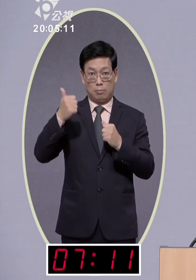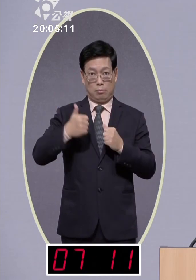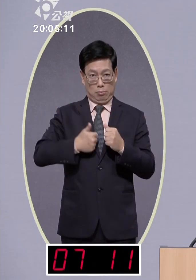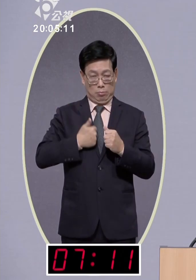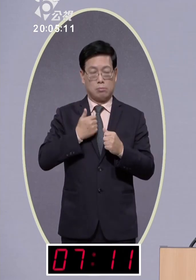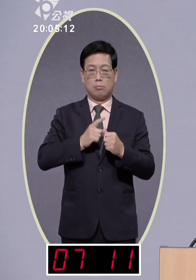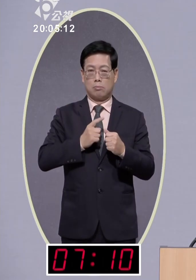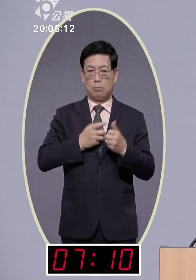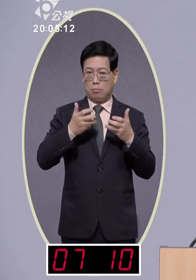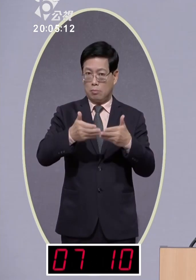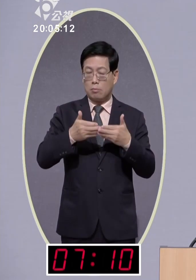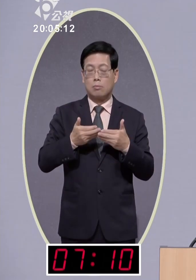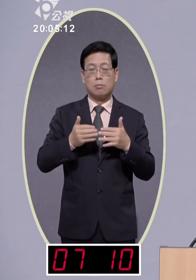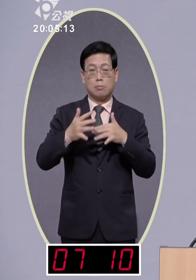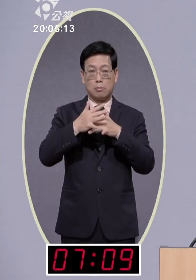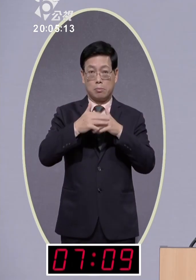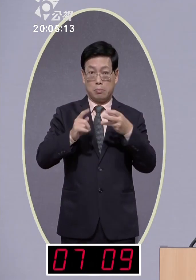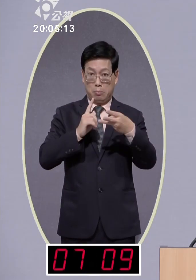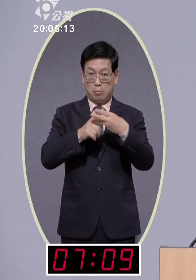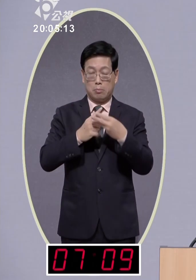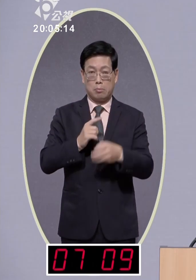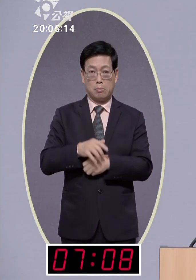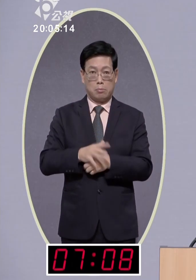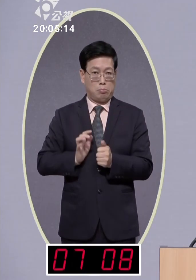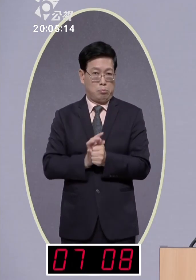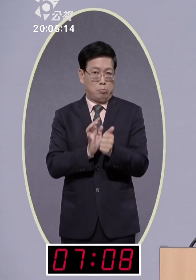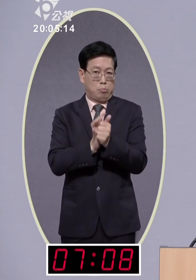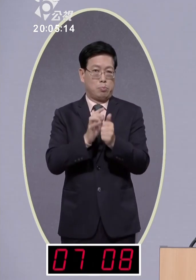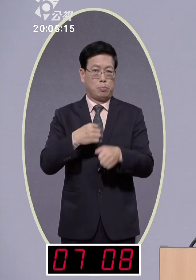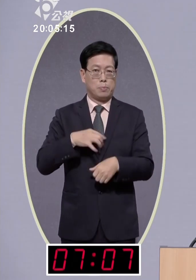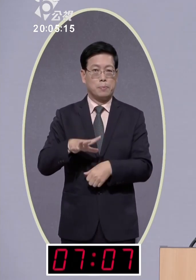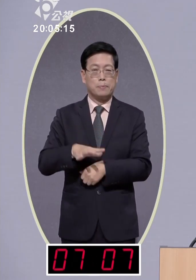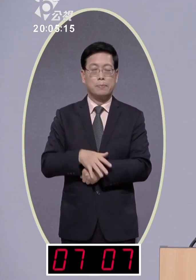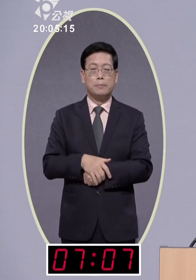的民主的推手，